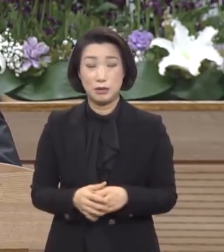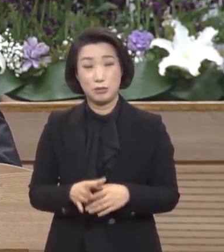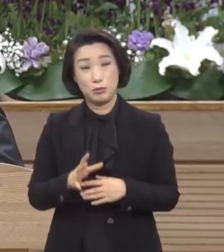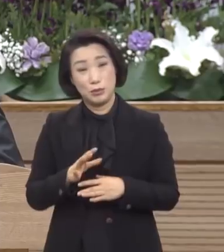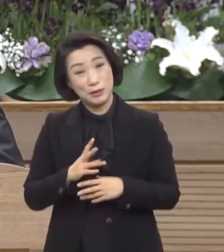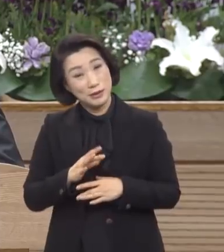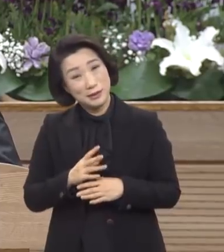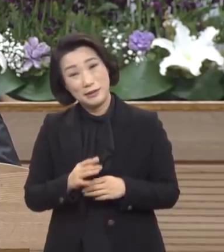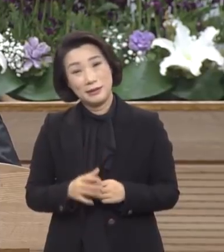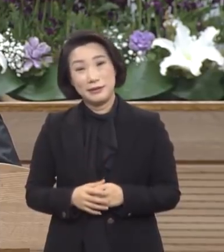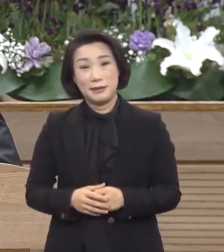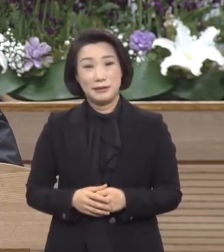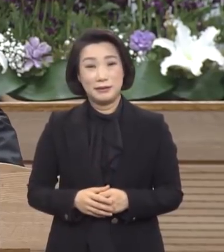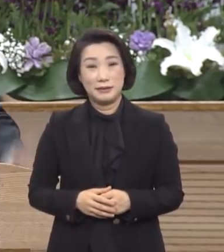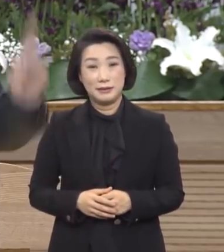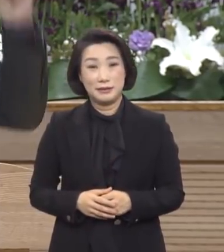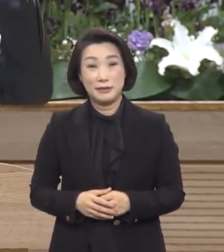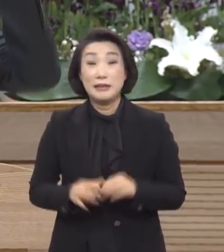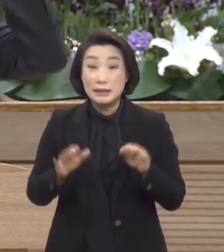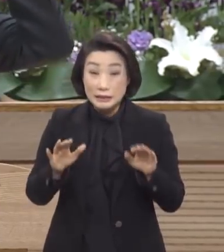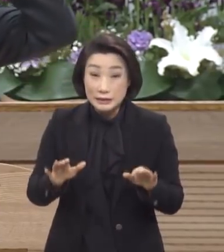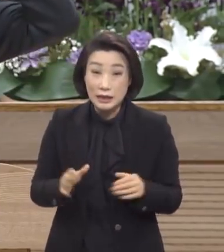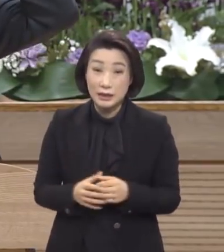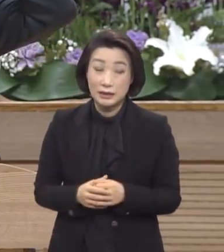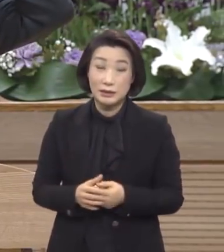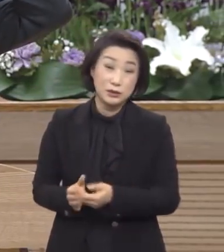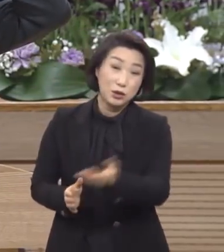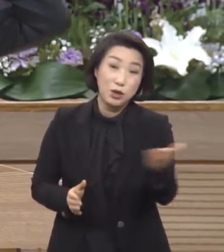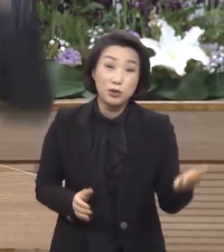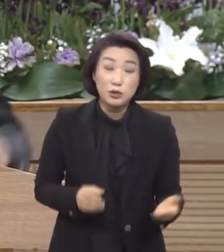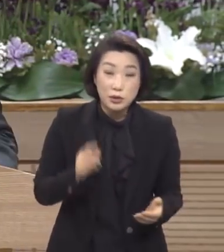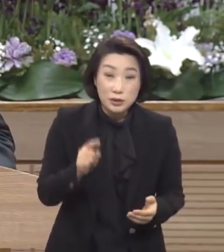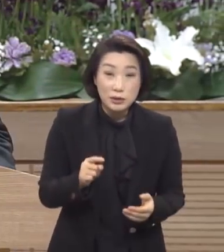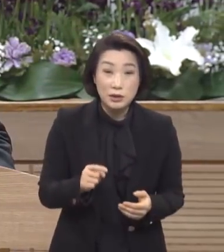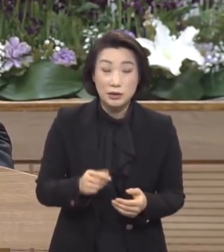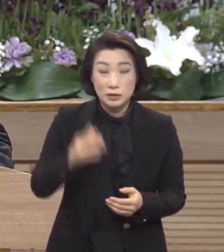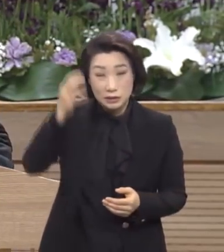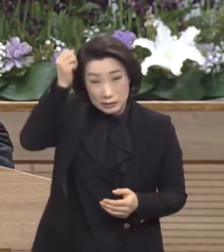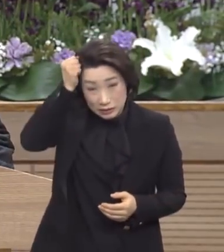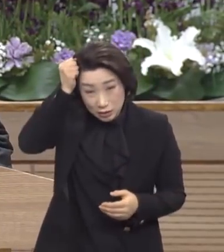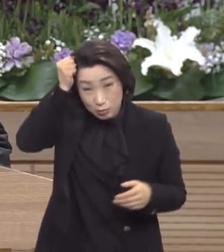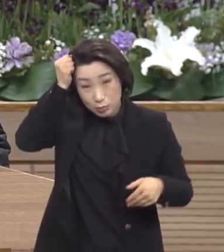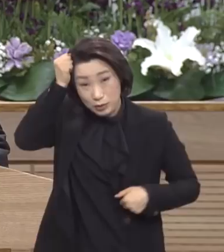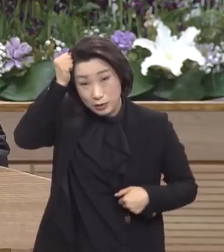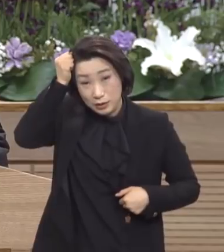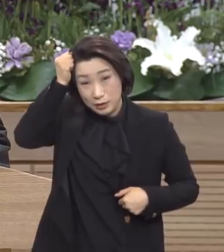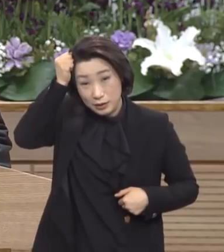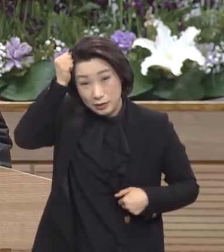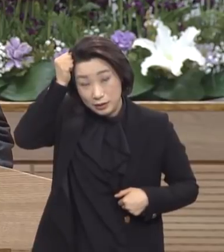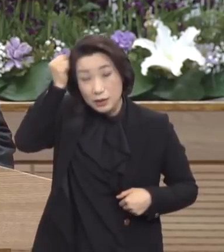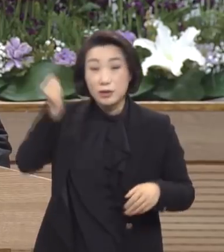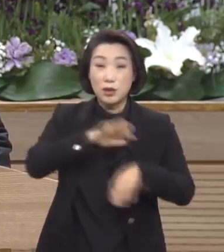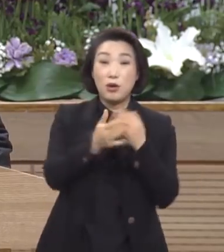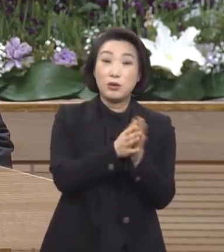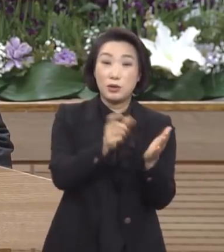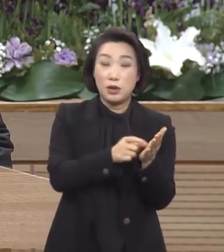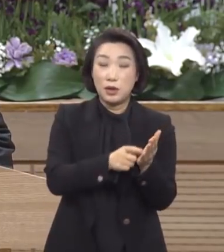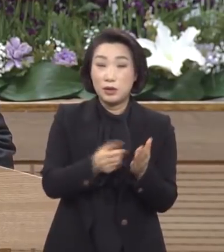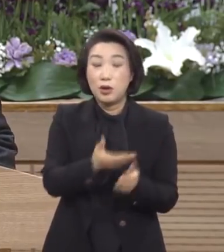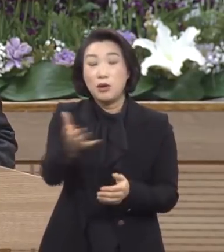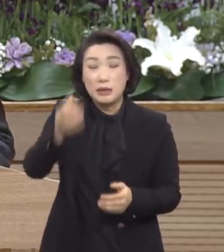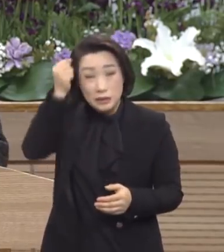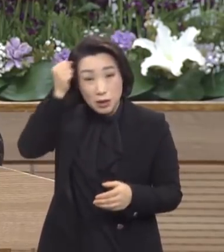무서운 일이오. 자, 너희도 이것을 정령이 알아라. 본문에 이건 정령이